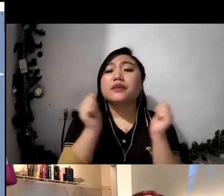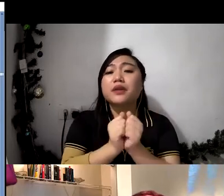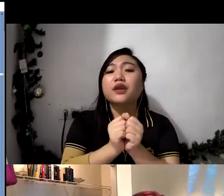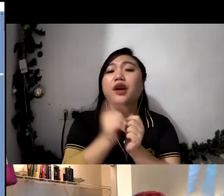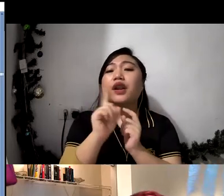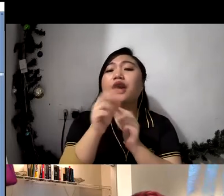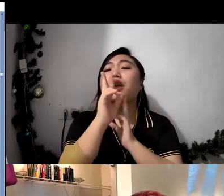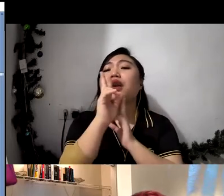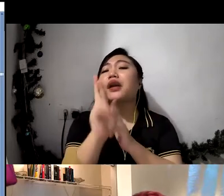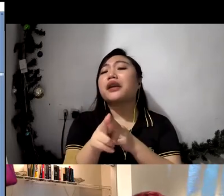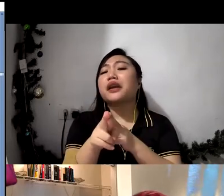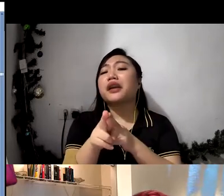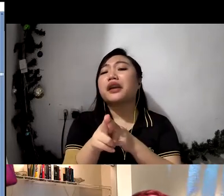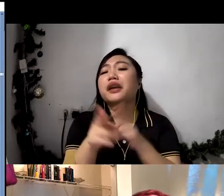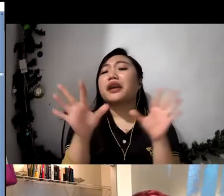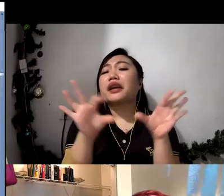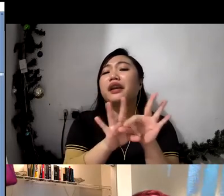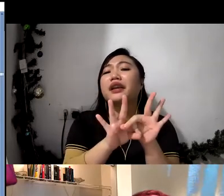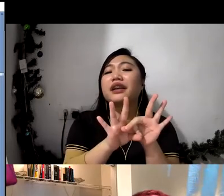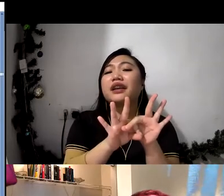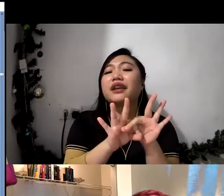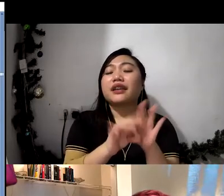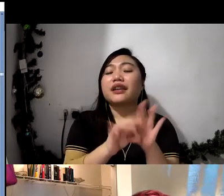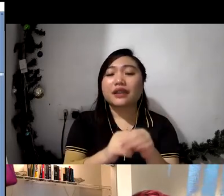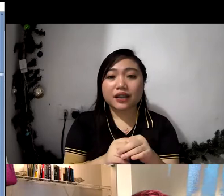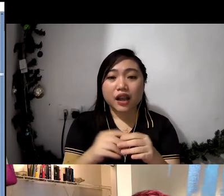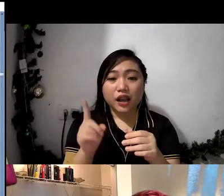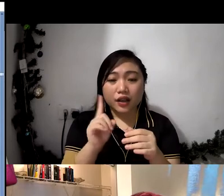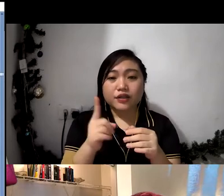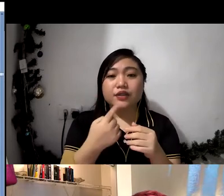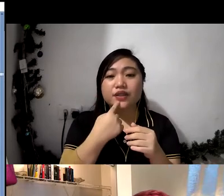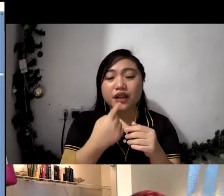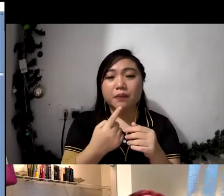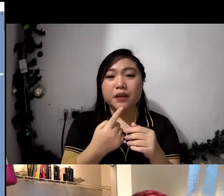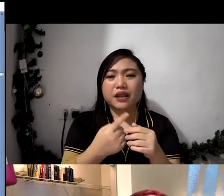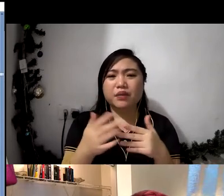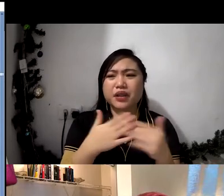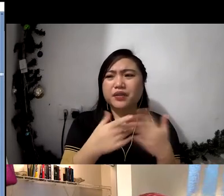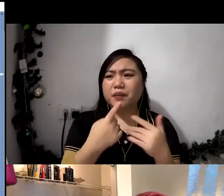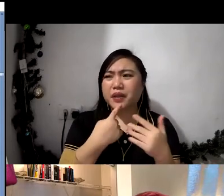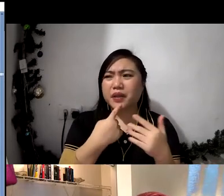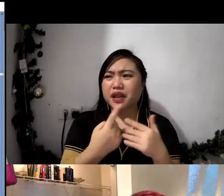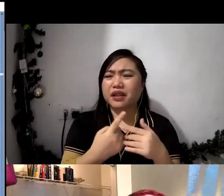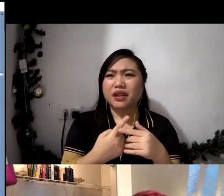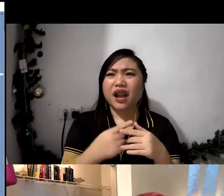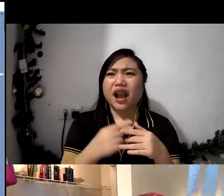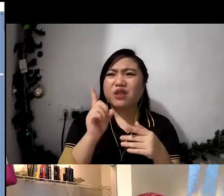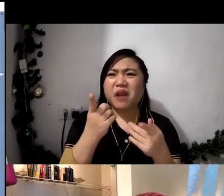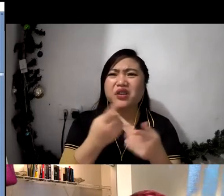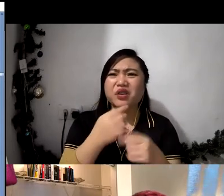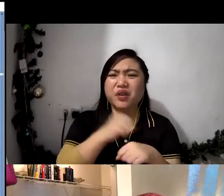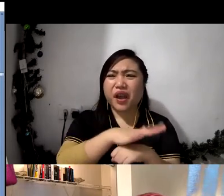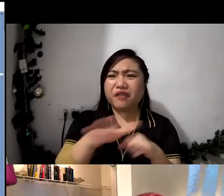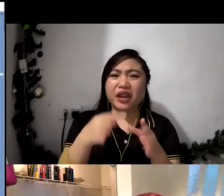pa hong natin mamaya yan. Na dapat bago pa lang tayo gumawa ng proposal, ano bang epekto na to, no, kapag babae,